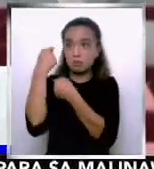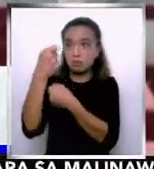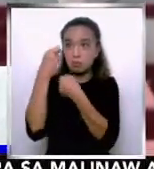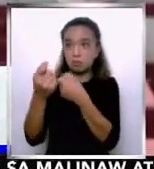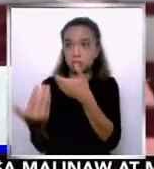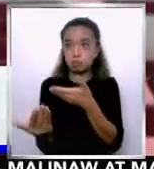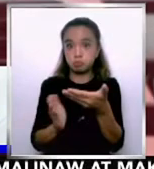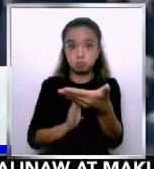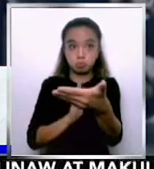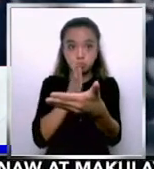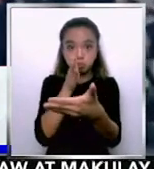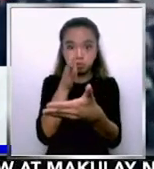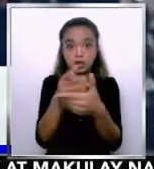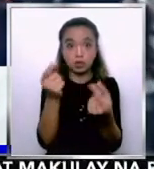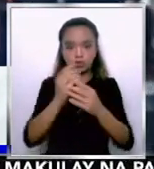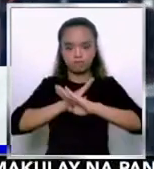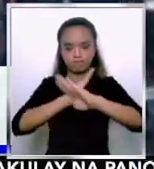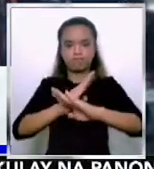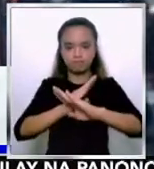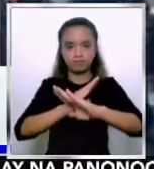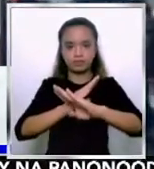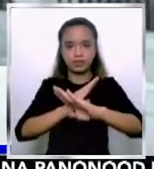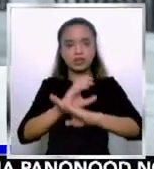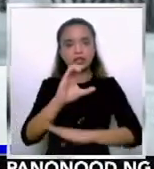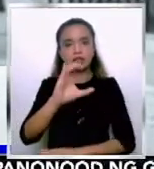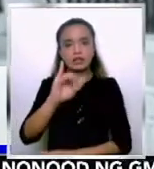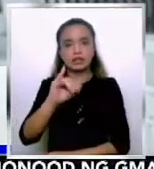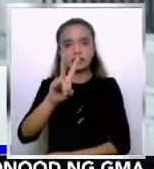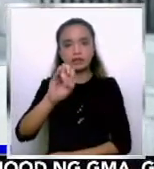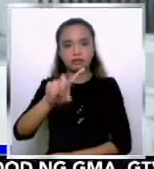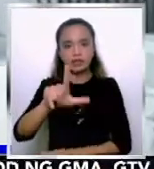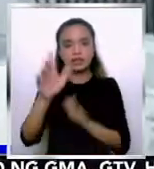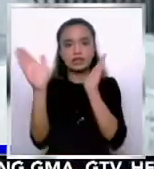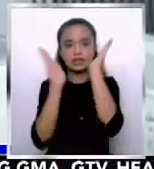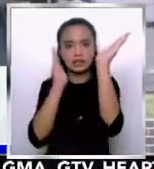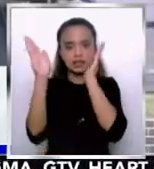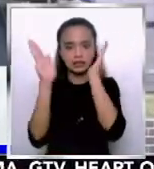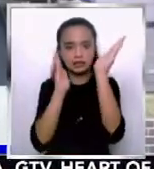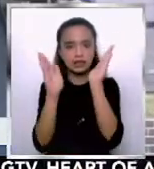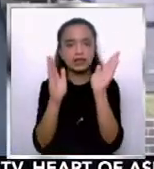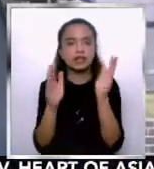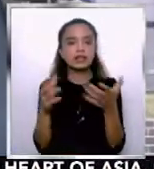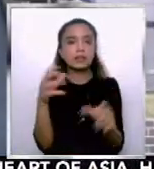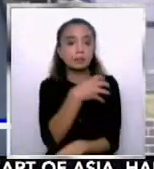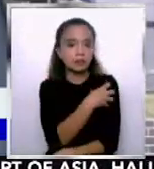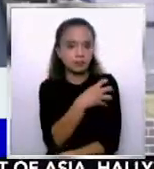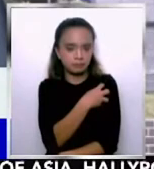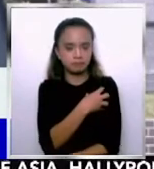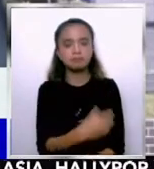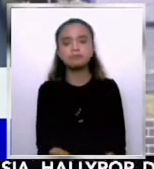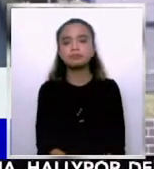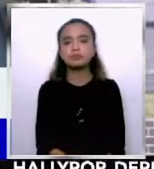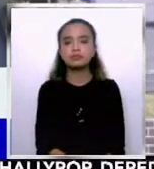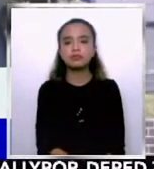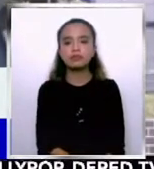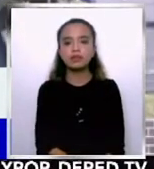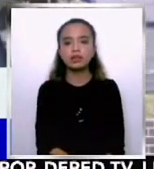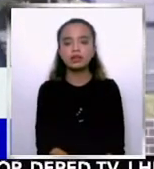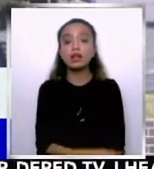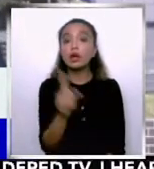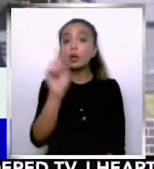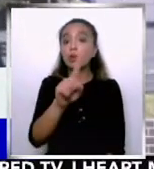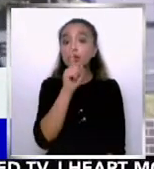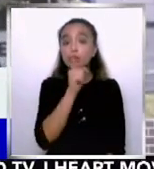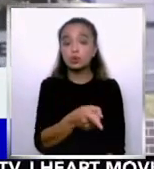inaugurasyon, haharangin sila ng Civil Disturbance Management o CDM unit ng PNP. Ang trabaho talaga ng Civil